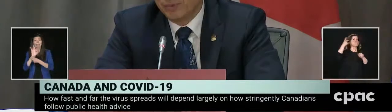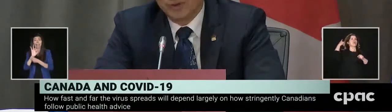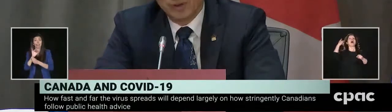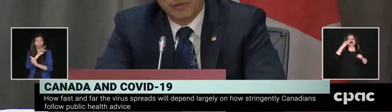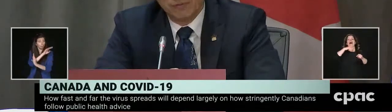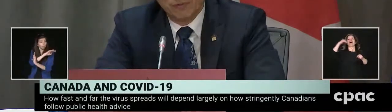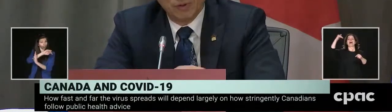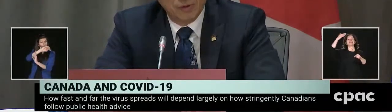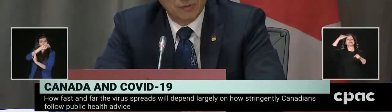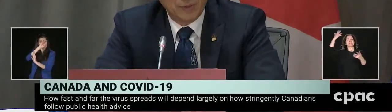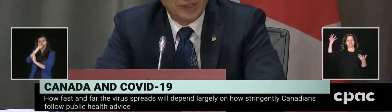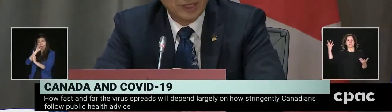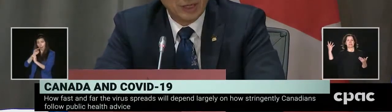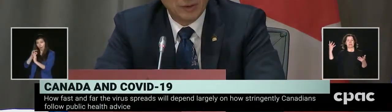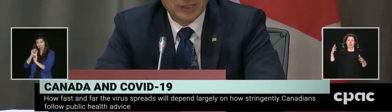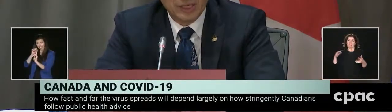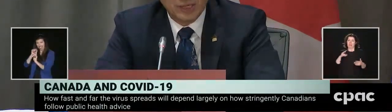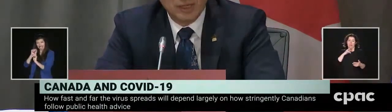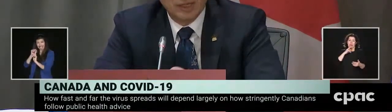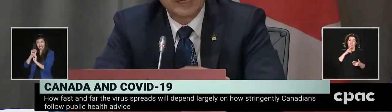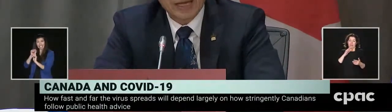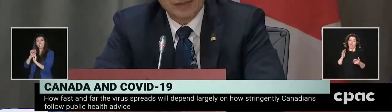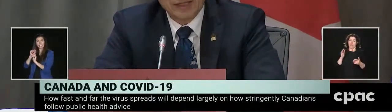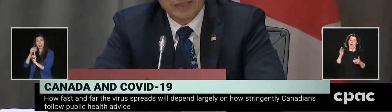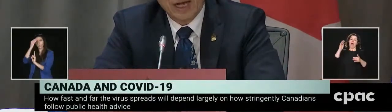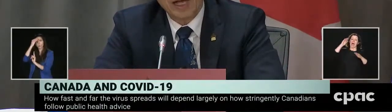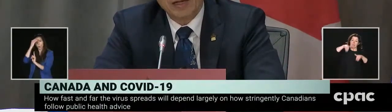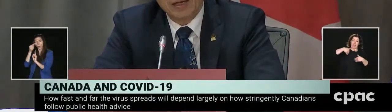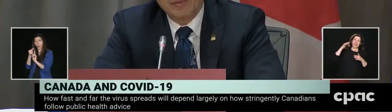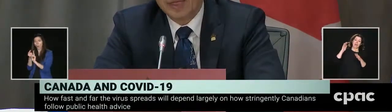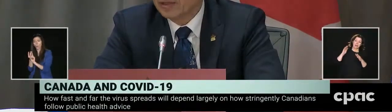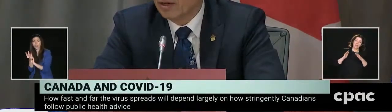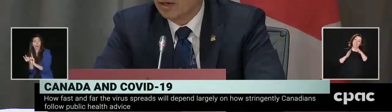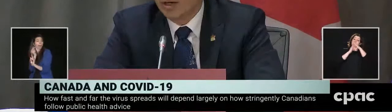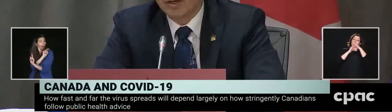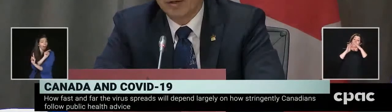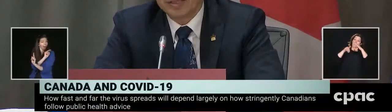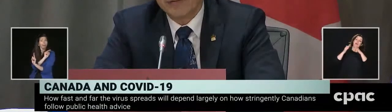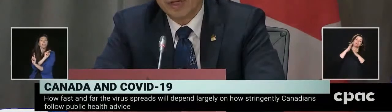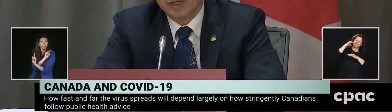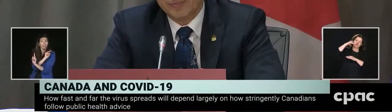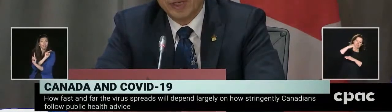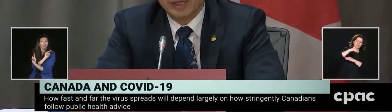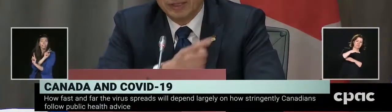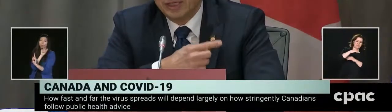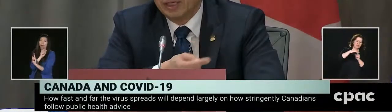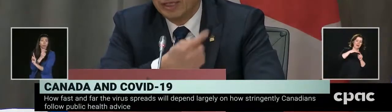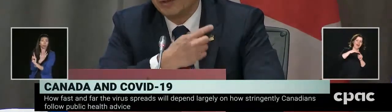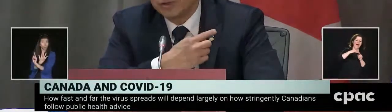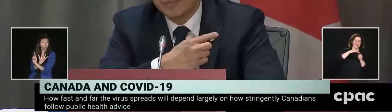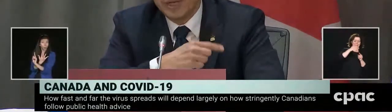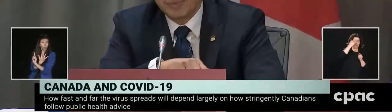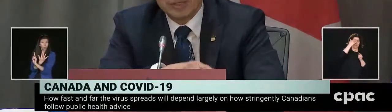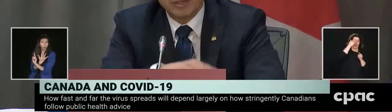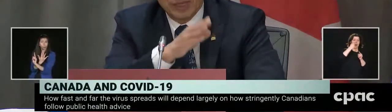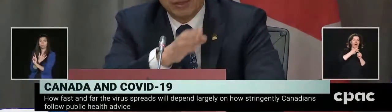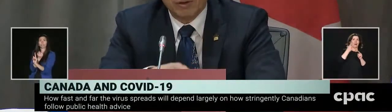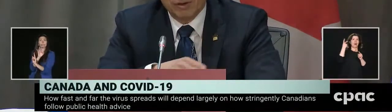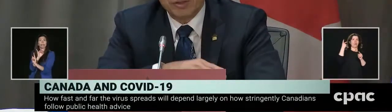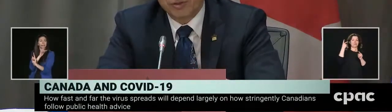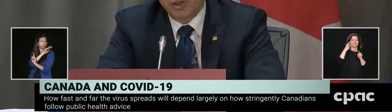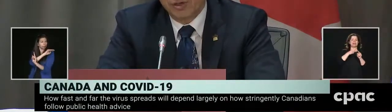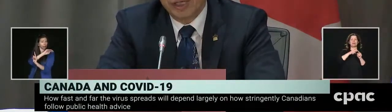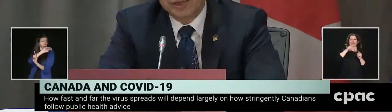pic, on peut, comme dire, aussi regarder et c'est maintenant, on savait que le pic était il y a 2 semaines parce